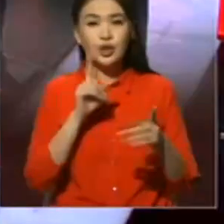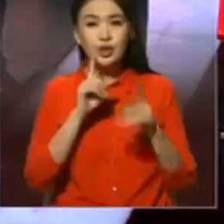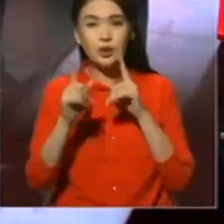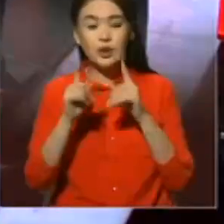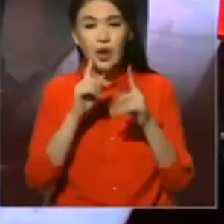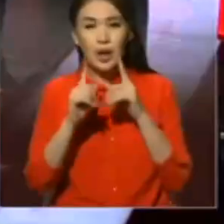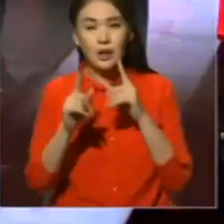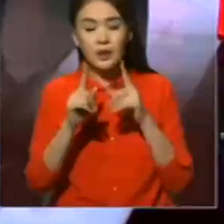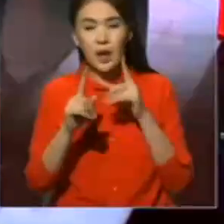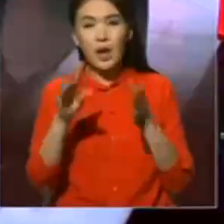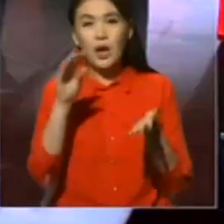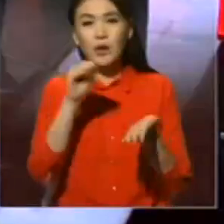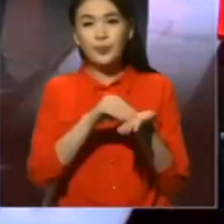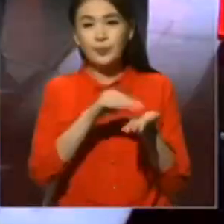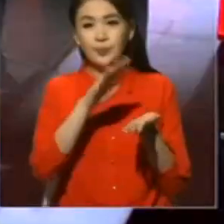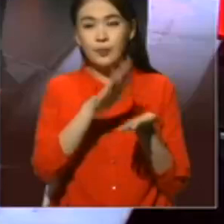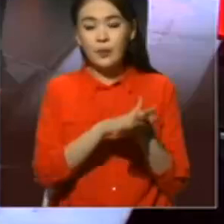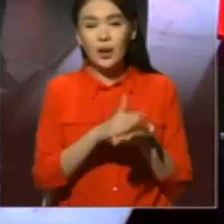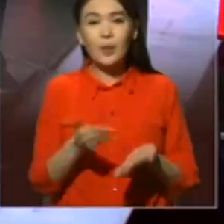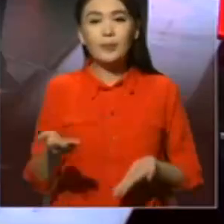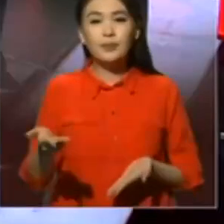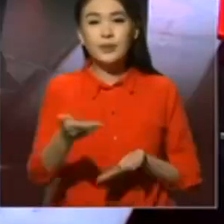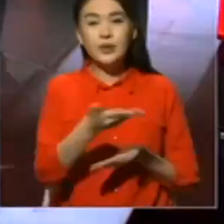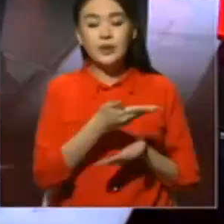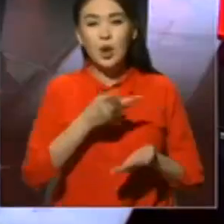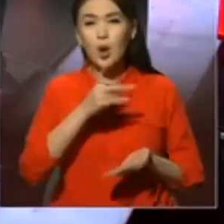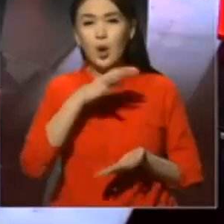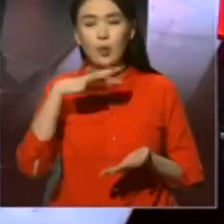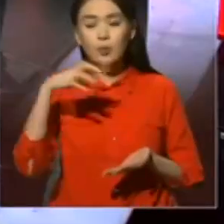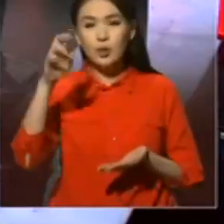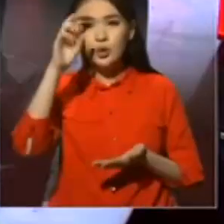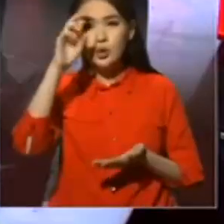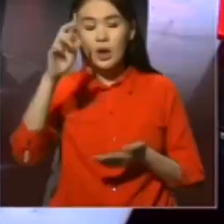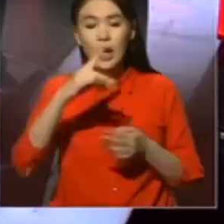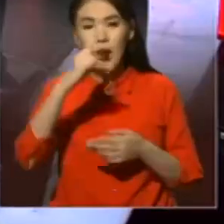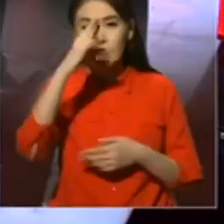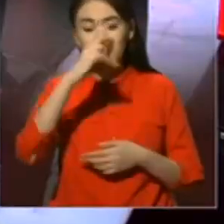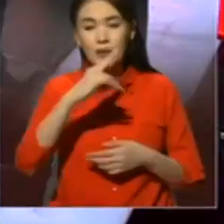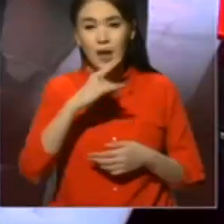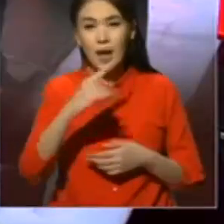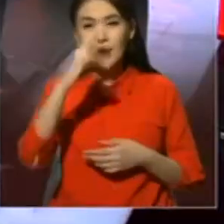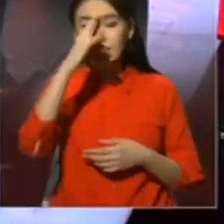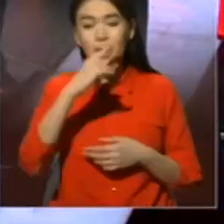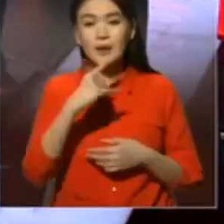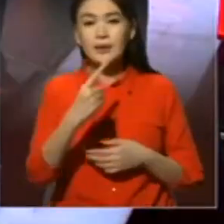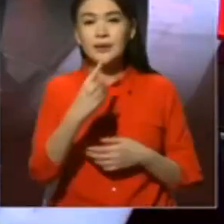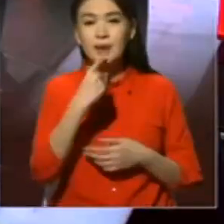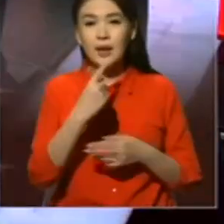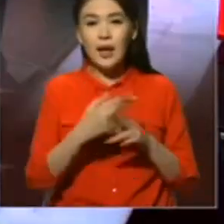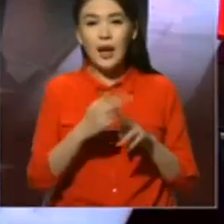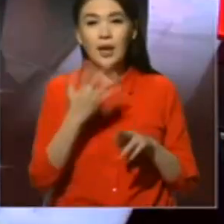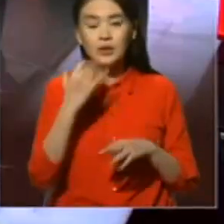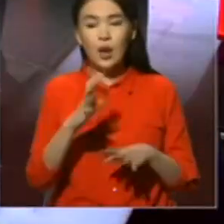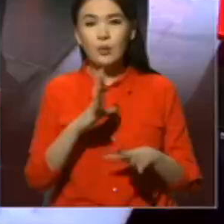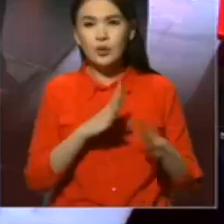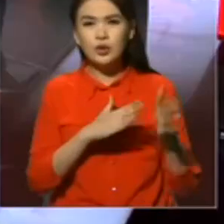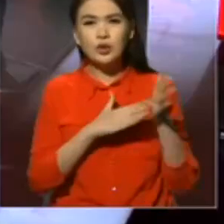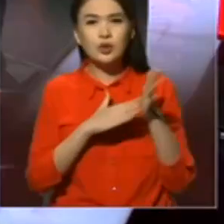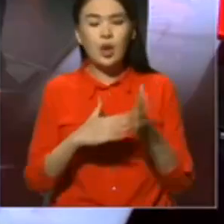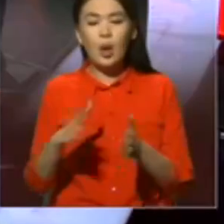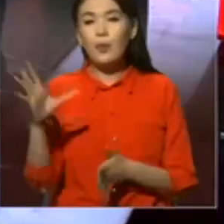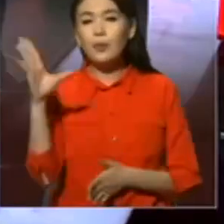жиналыста мен түйген түйінім, біздің көп ұлтты Қазақстан қазақ тілді мәселесіне келгенде пісіп жетілген